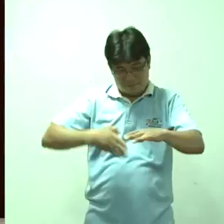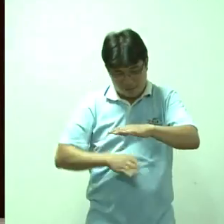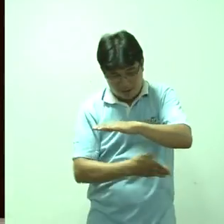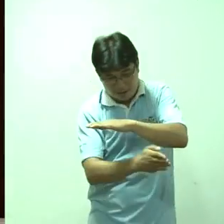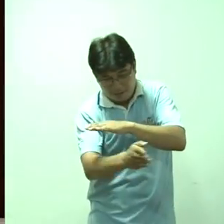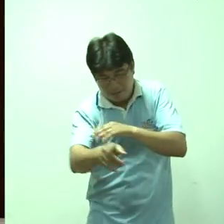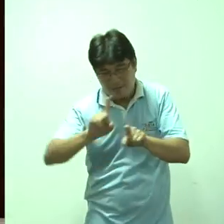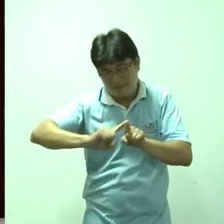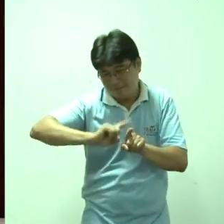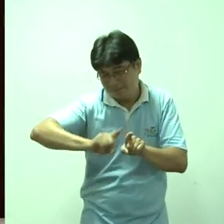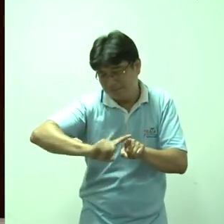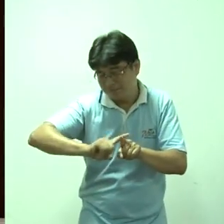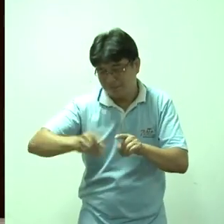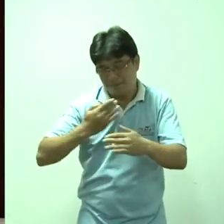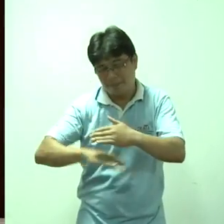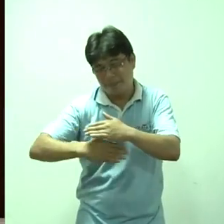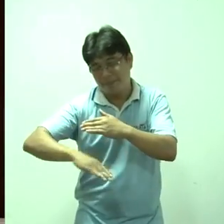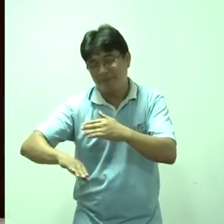ปลาในน้ำ